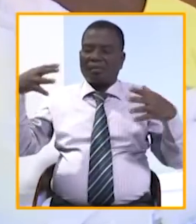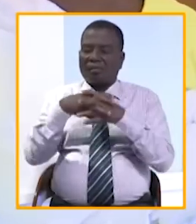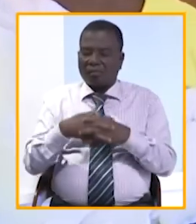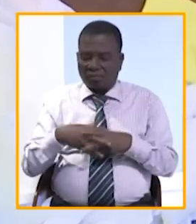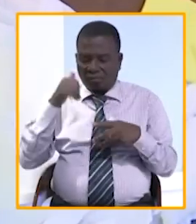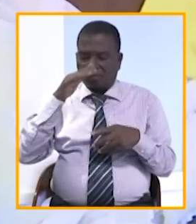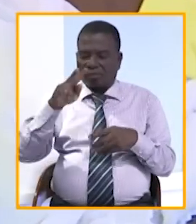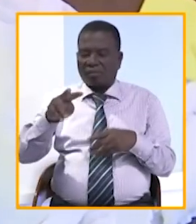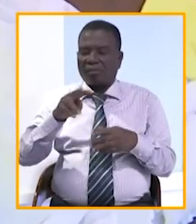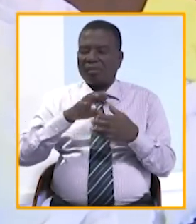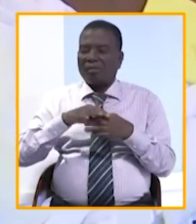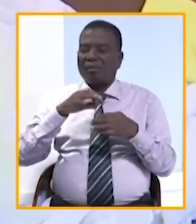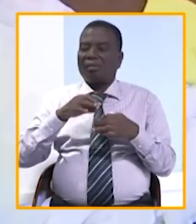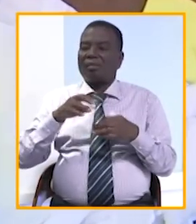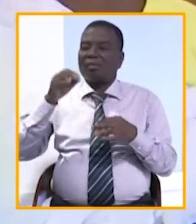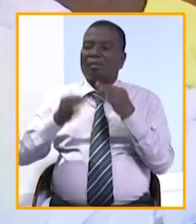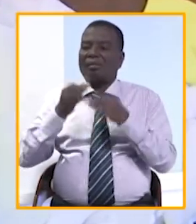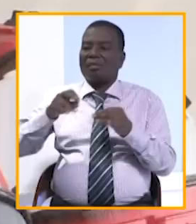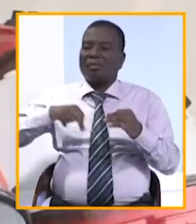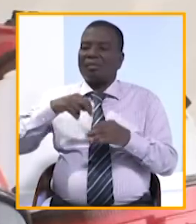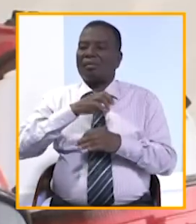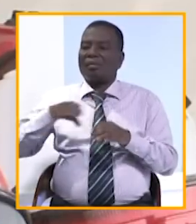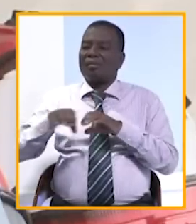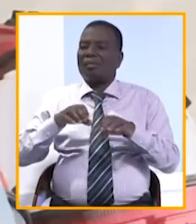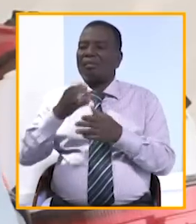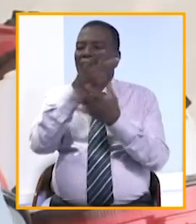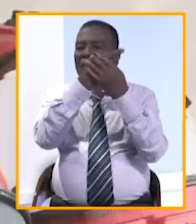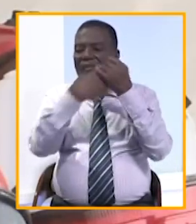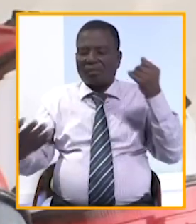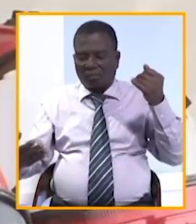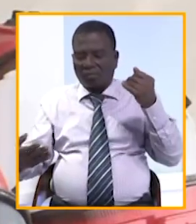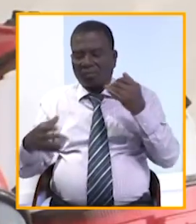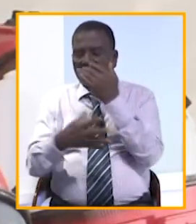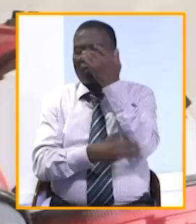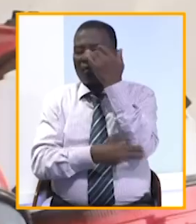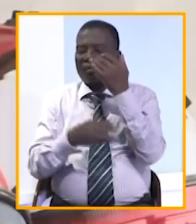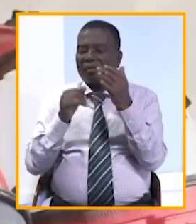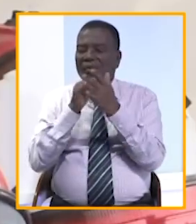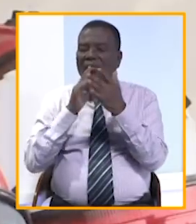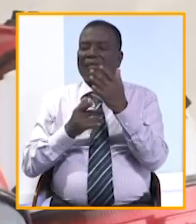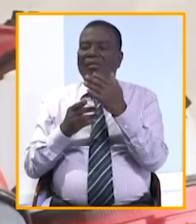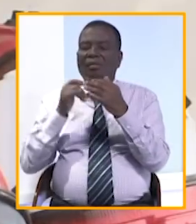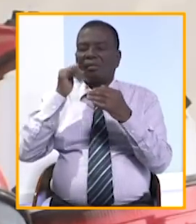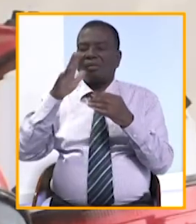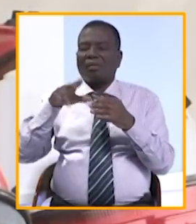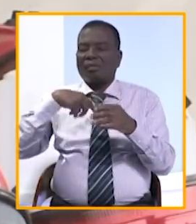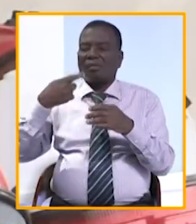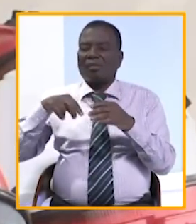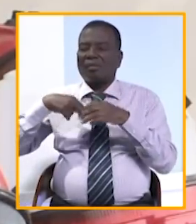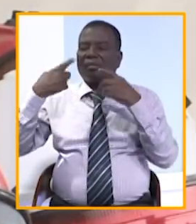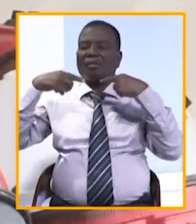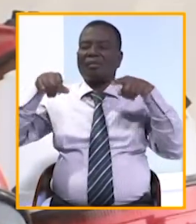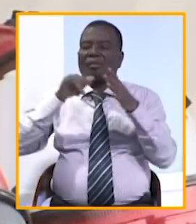des femmes de la Bagoué. Si nous voulons faire disparaître la pauvreté de la région de la Bagoué, c'est par les femmes que nous allons réussir